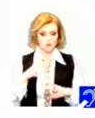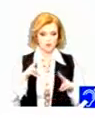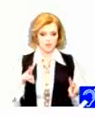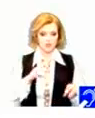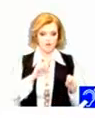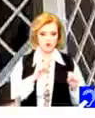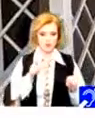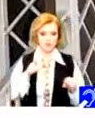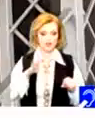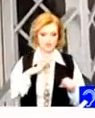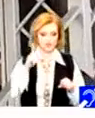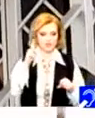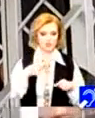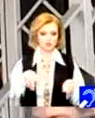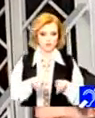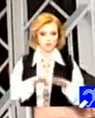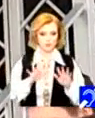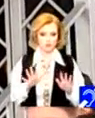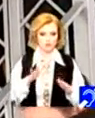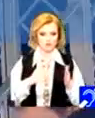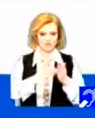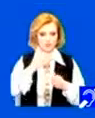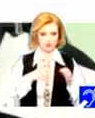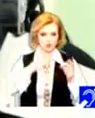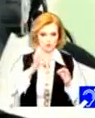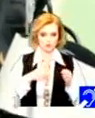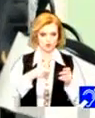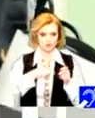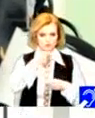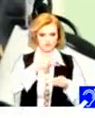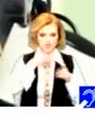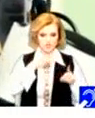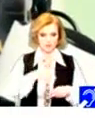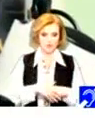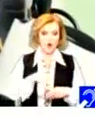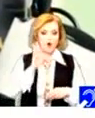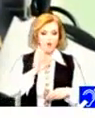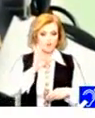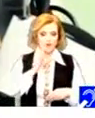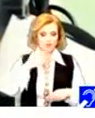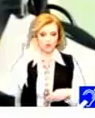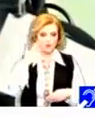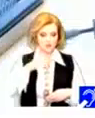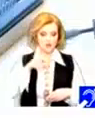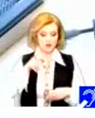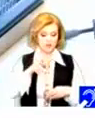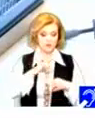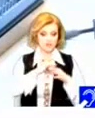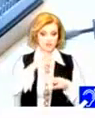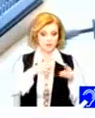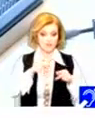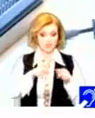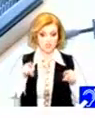era previzibilă și va fi atacată la Curtea de Apel. O femeie din România a făcut intervenții oftalmologice timp